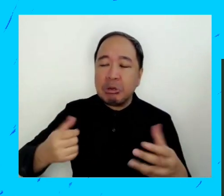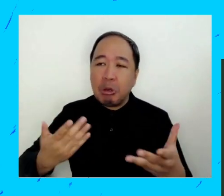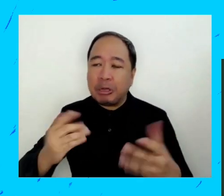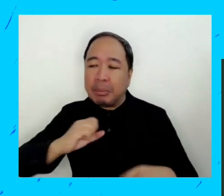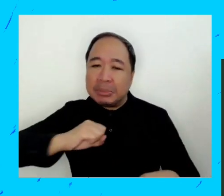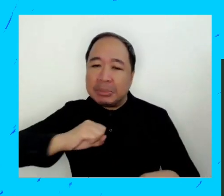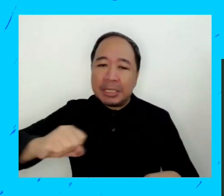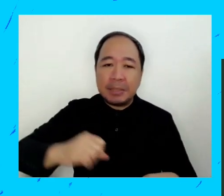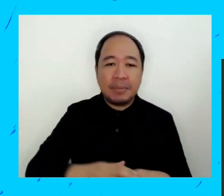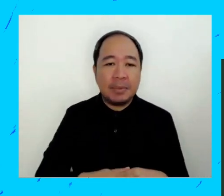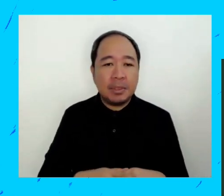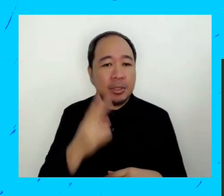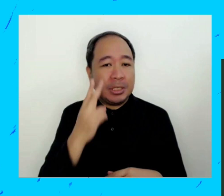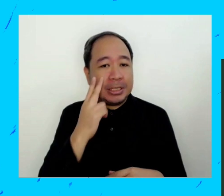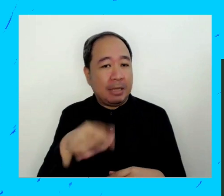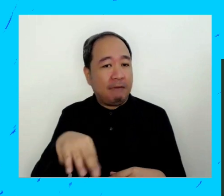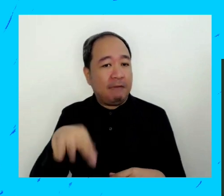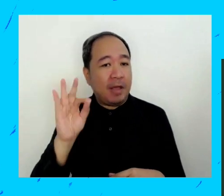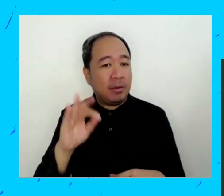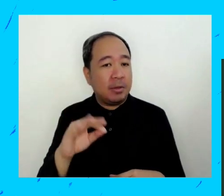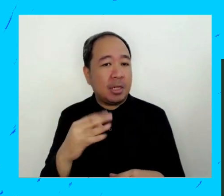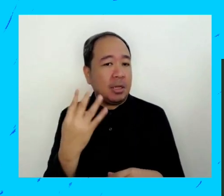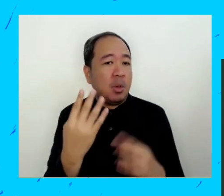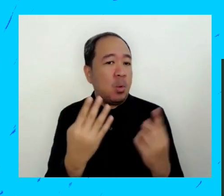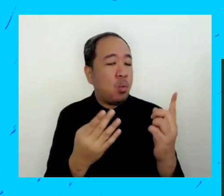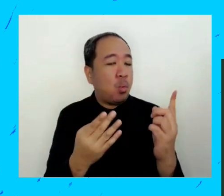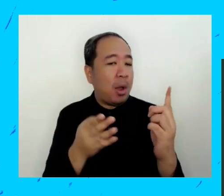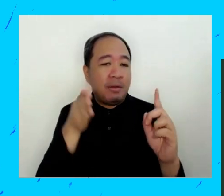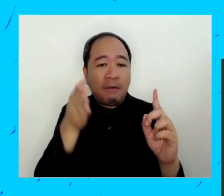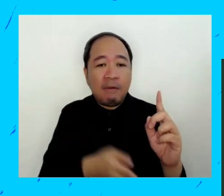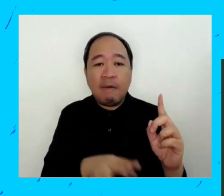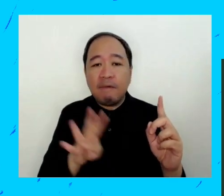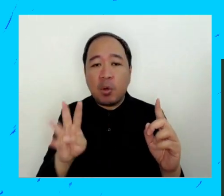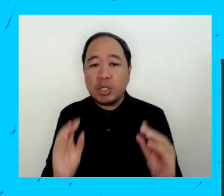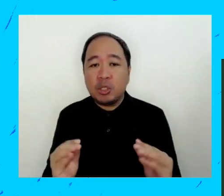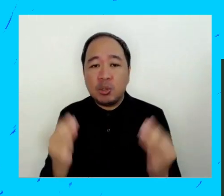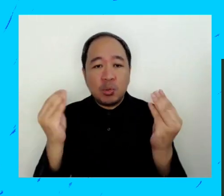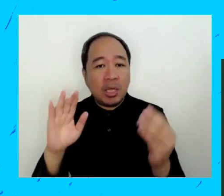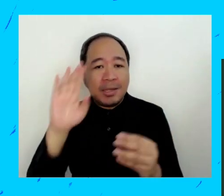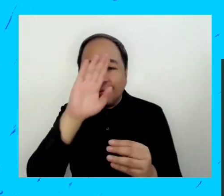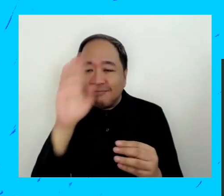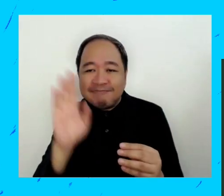être. Certains jeunes n'ont pas reçu